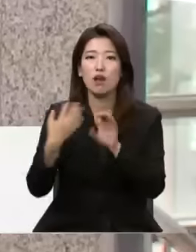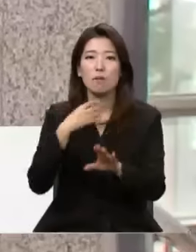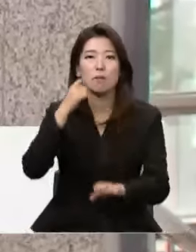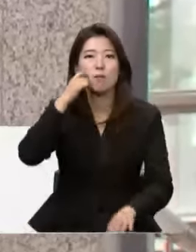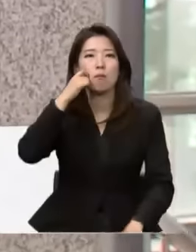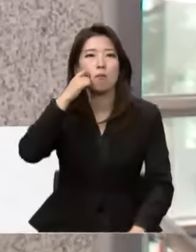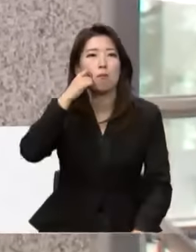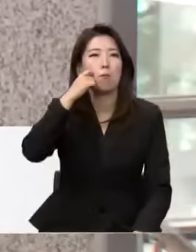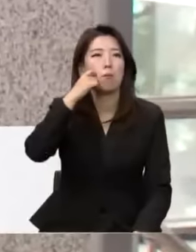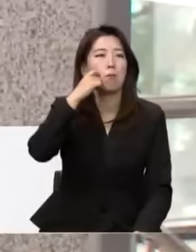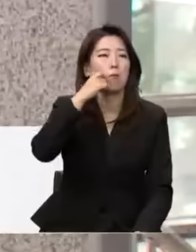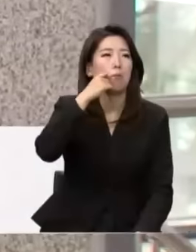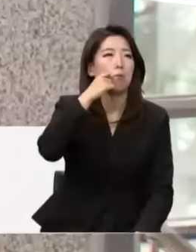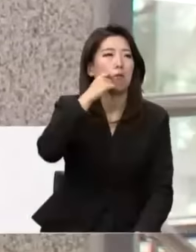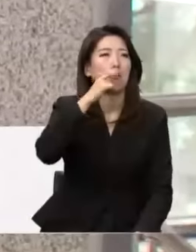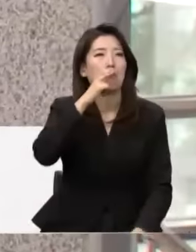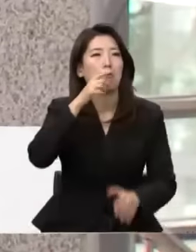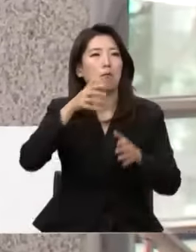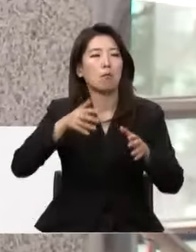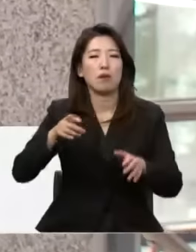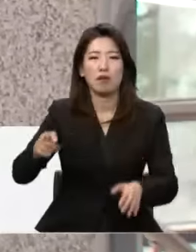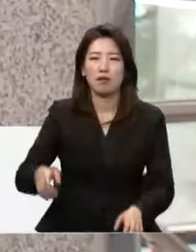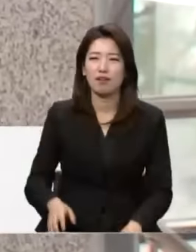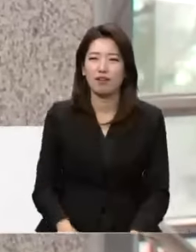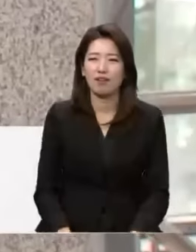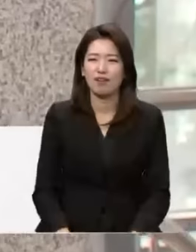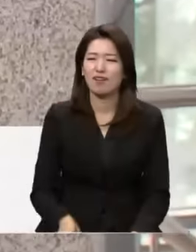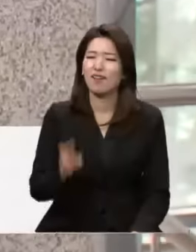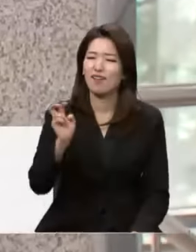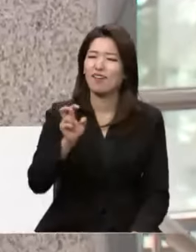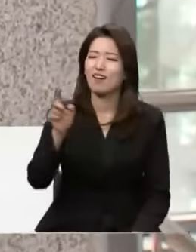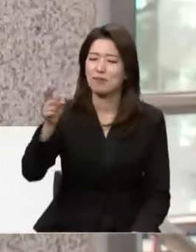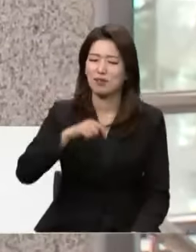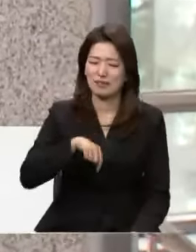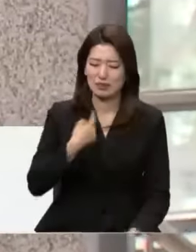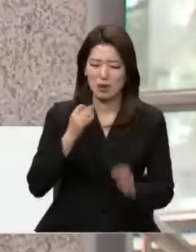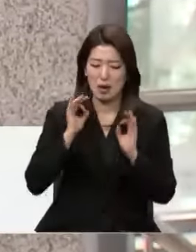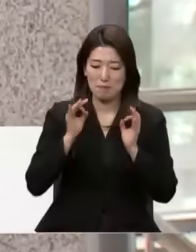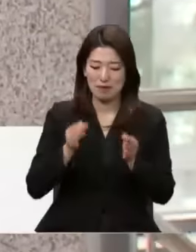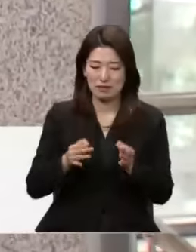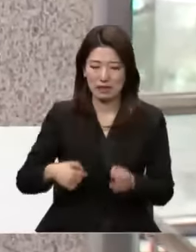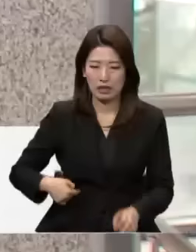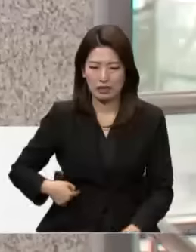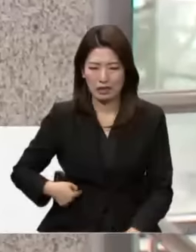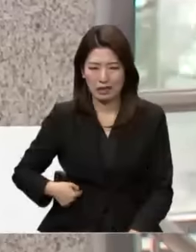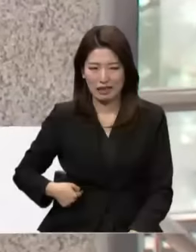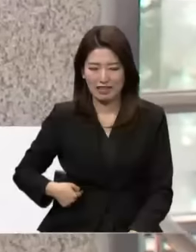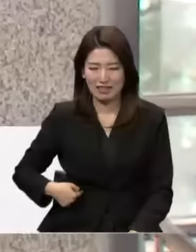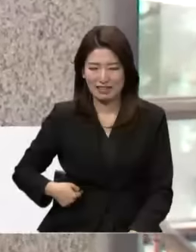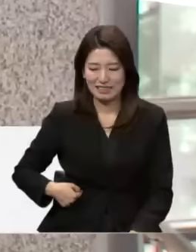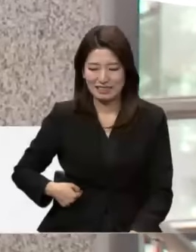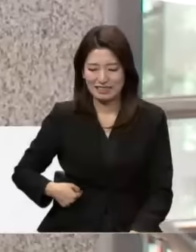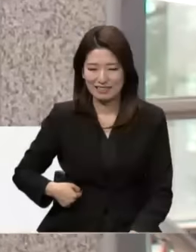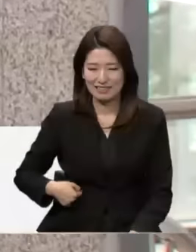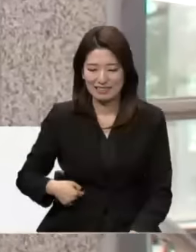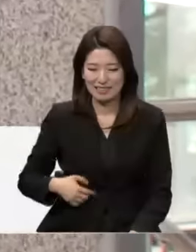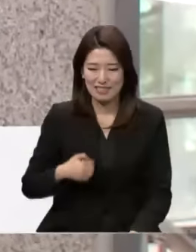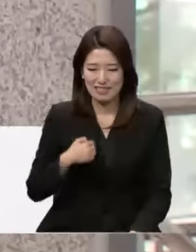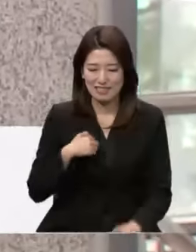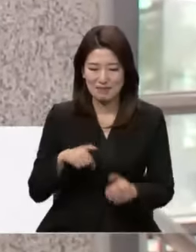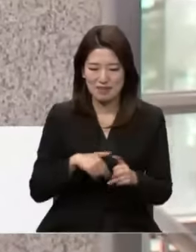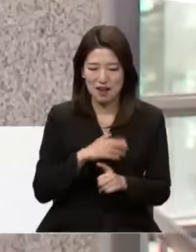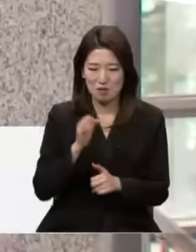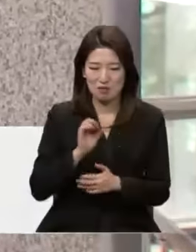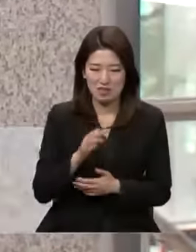한 걸 봤을 때 본인 자신이 스스로 양심적 도덕적으로 피할 수 없는 상황에